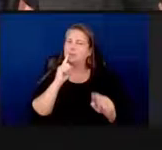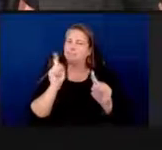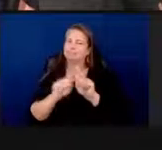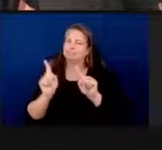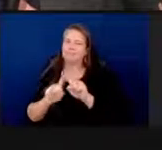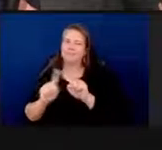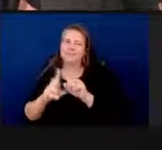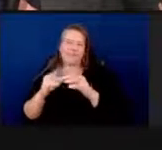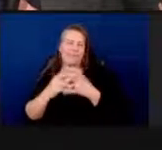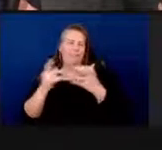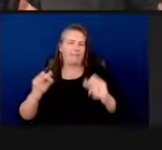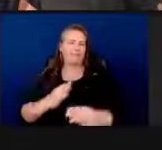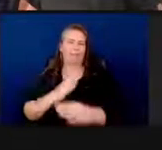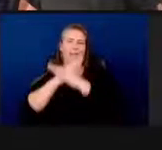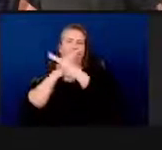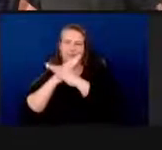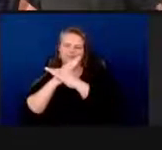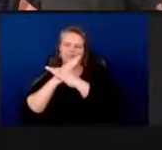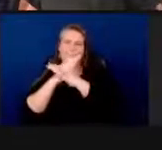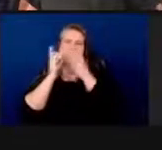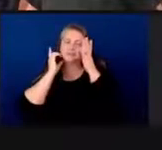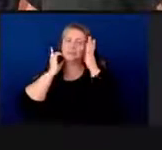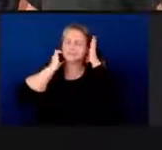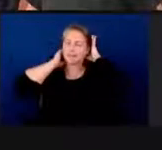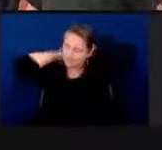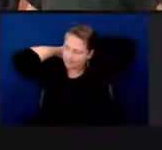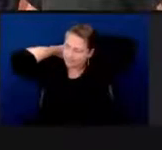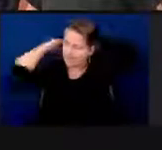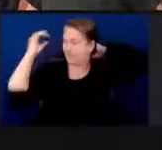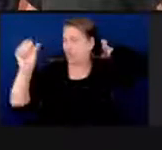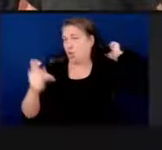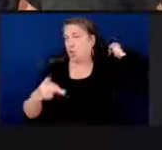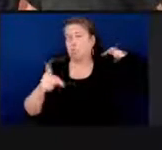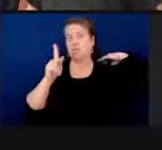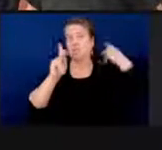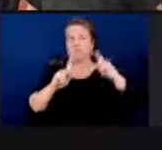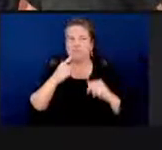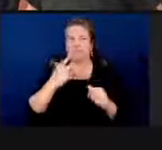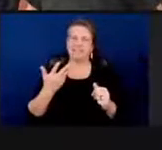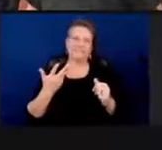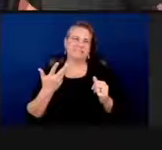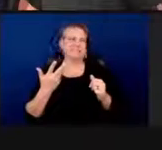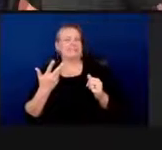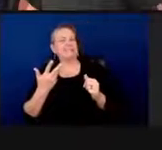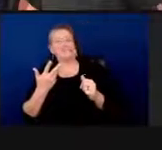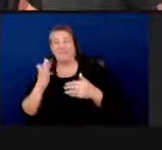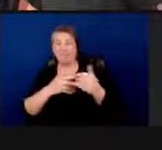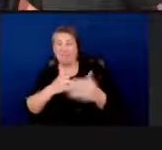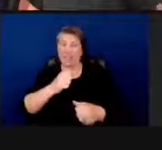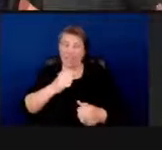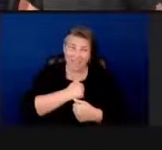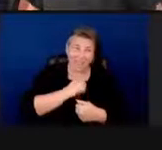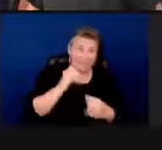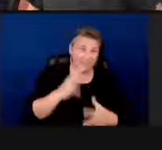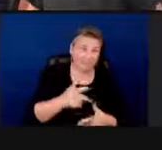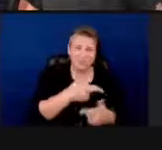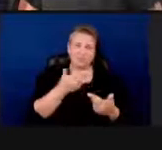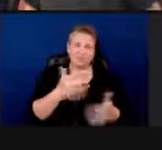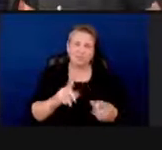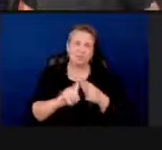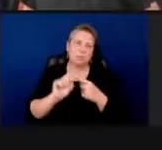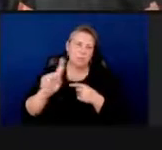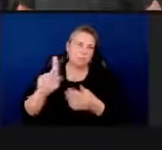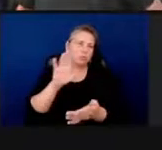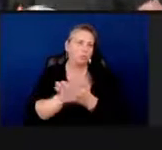إذن هناك الكثير من الأعمال التي تدخل في هذا الإطار. حتى ولو كان الشخص لديه